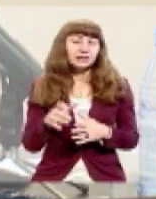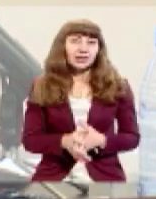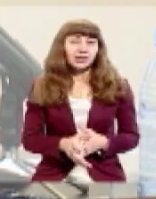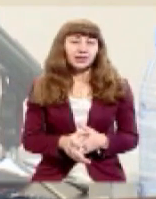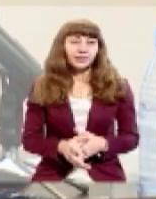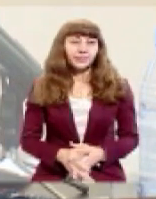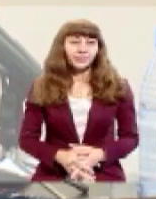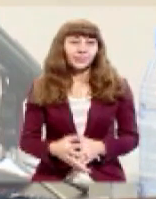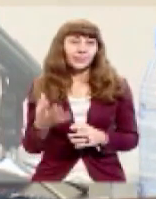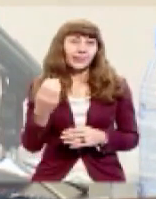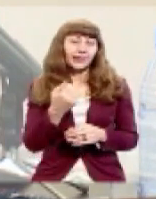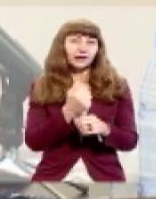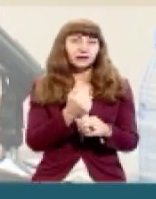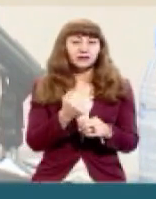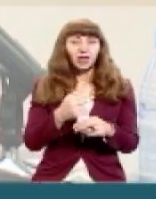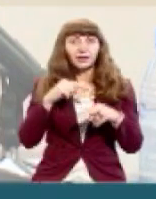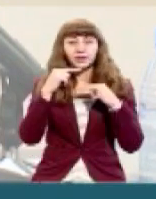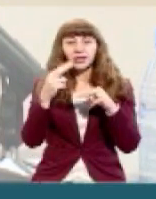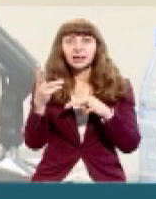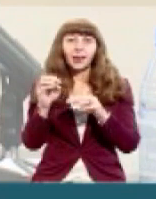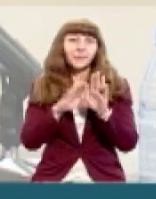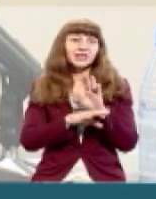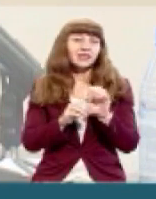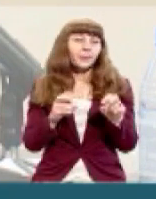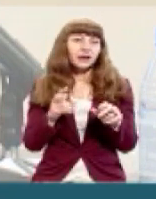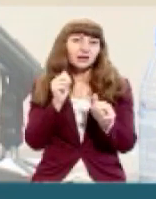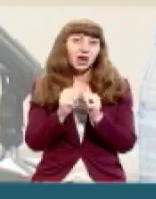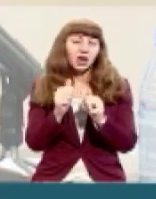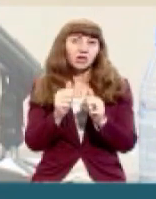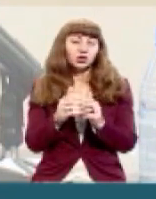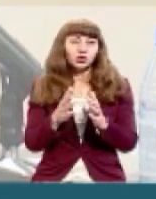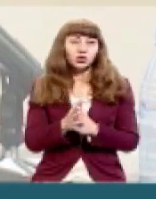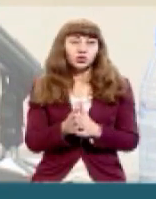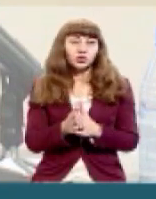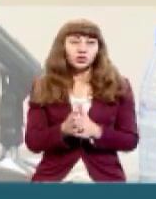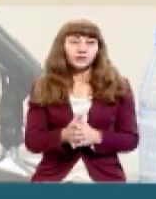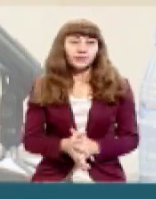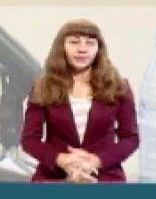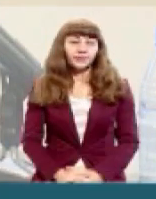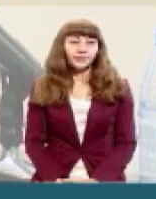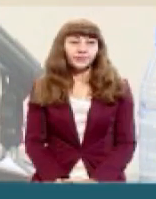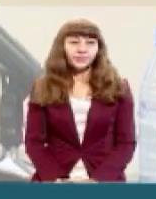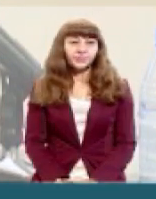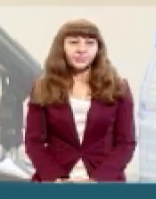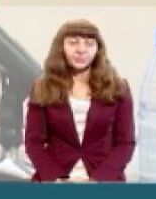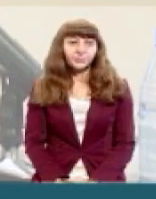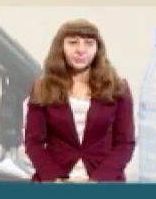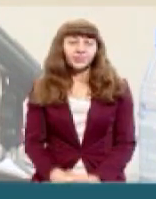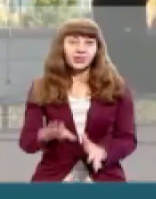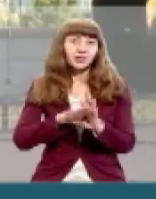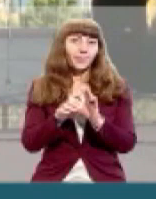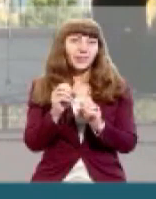Сонымен қатар қауіпсіздікке де баса мән беріңіздер. Күні-түні қала көшелерінде, жағажайларда кезекшілік жасау керек, себебі адамдардың қауіпсіздігі